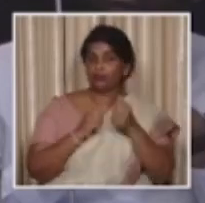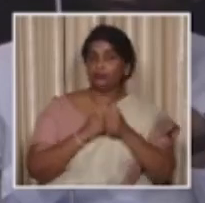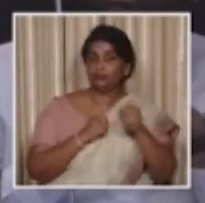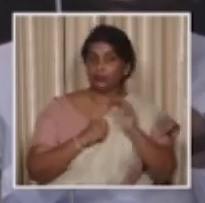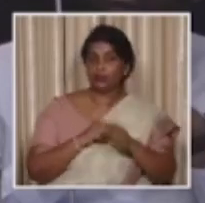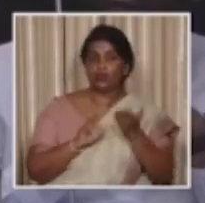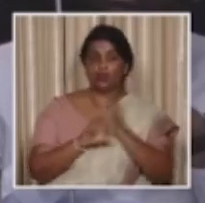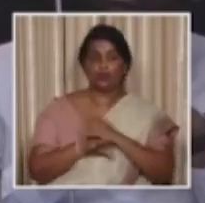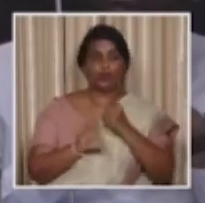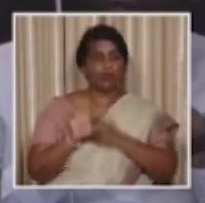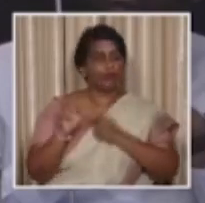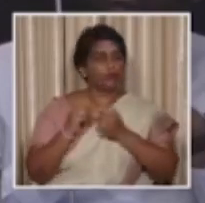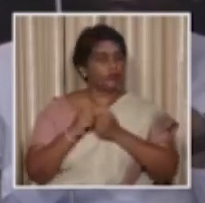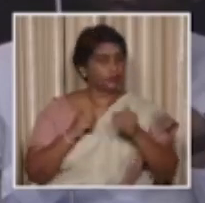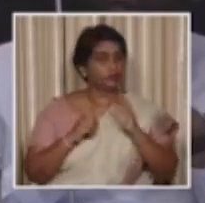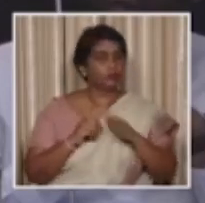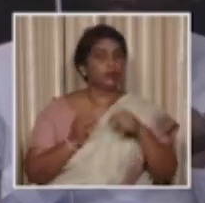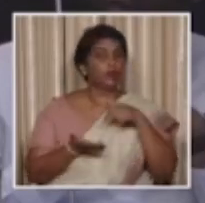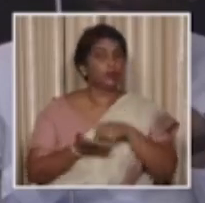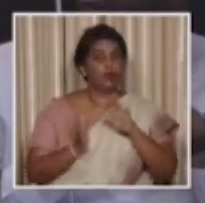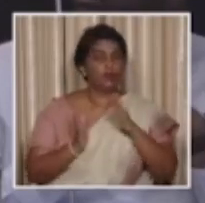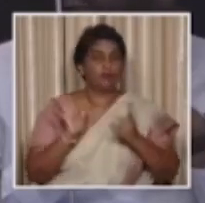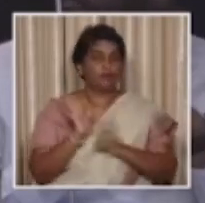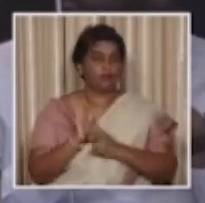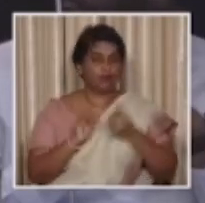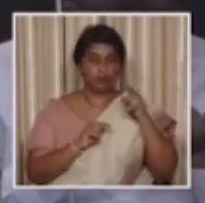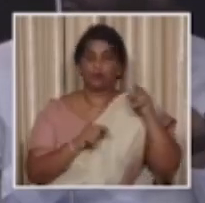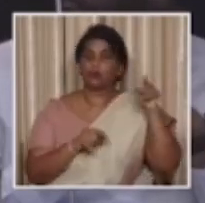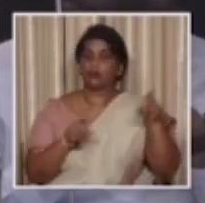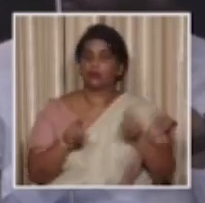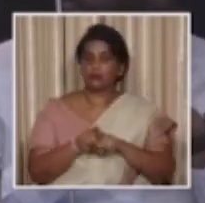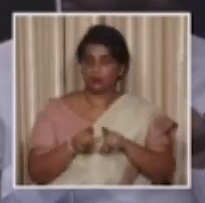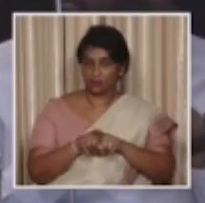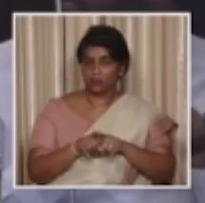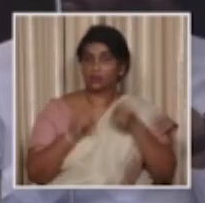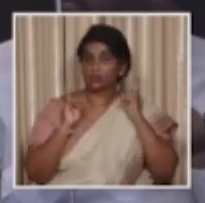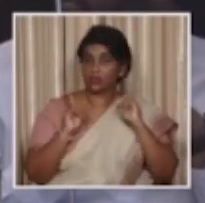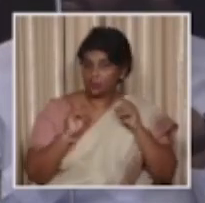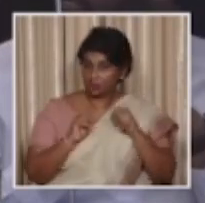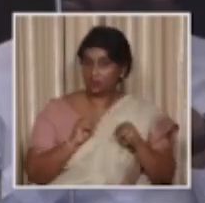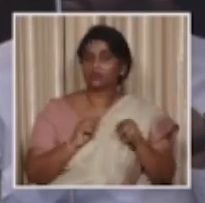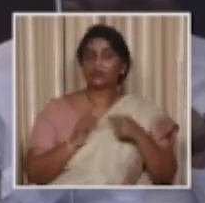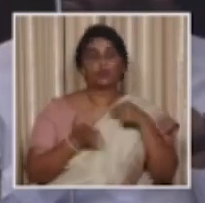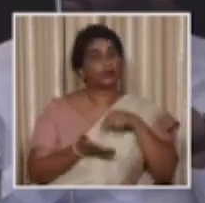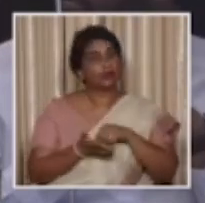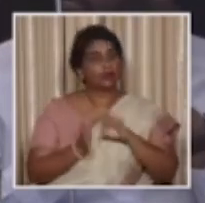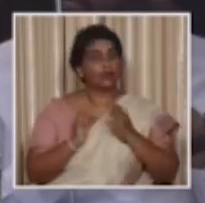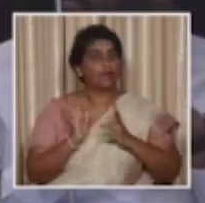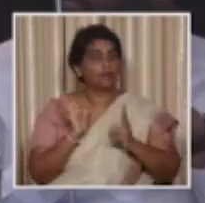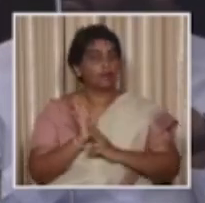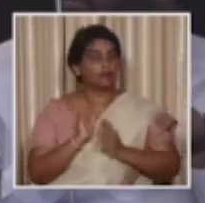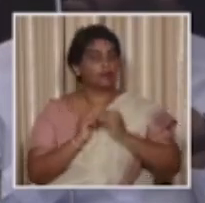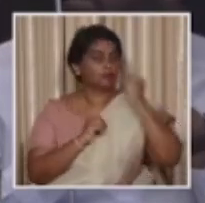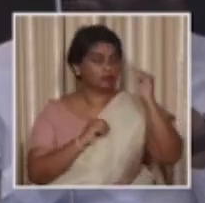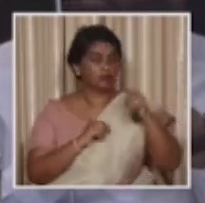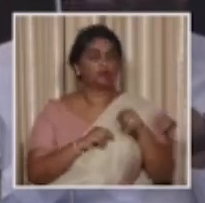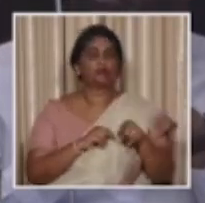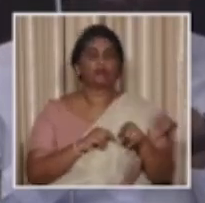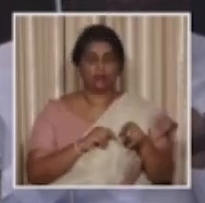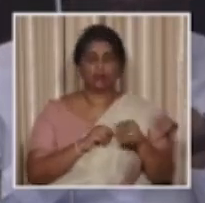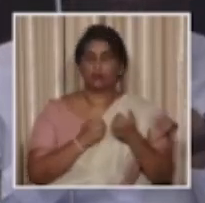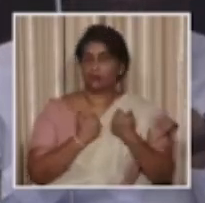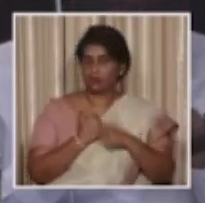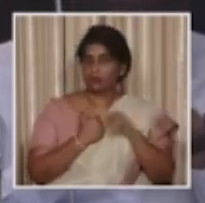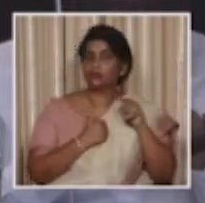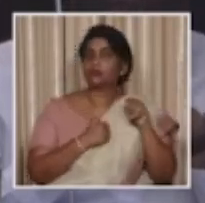තිබෙන්නේ පහුගිය දශක කිහිපය තුළ නගරයට වඩා ගමෙන්. ඒ වගේම තමයි ක්‍රීඩාවටත් නගරයට වඩා ගමෙන් තමයි බිහි